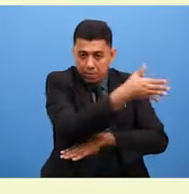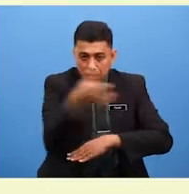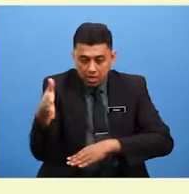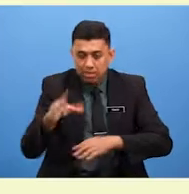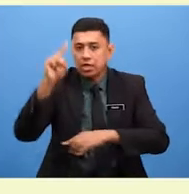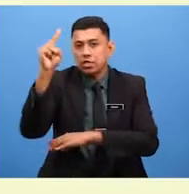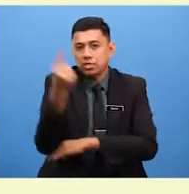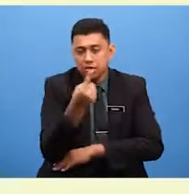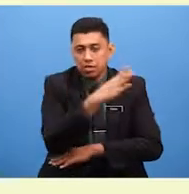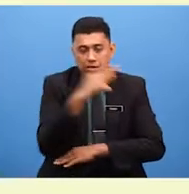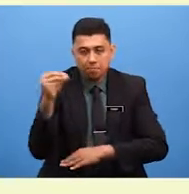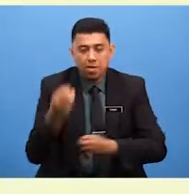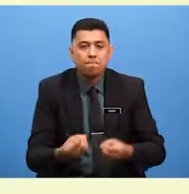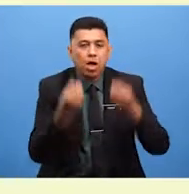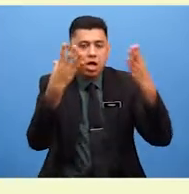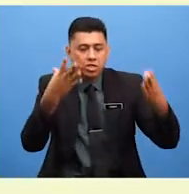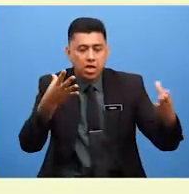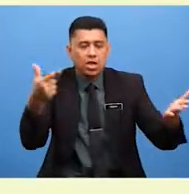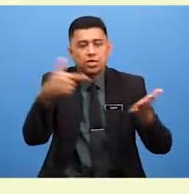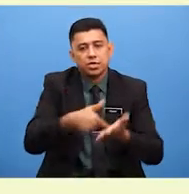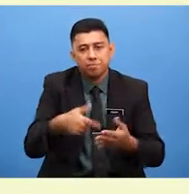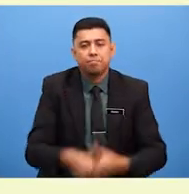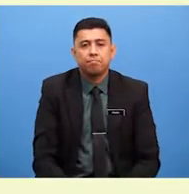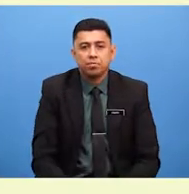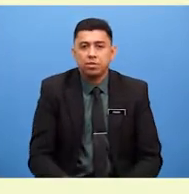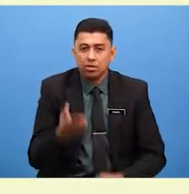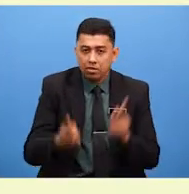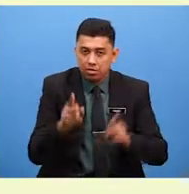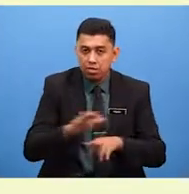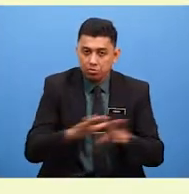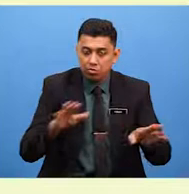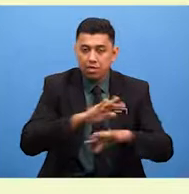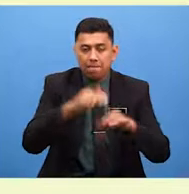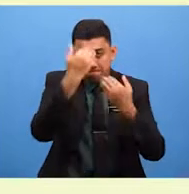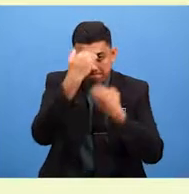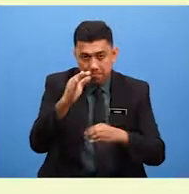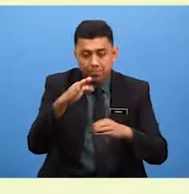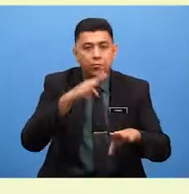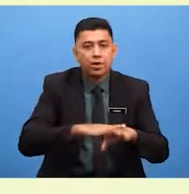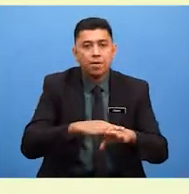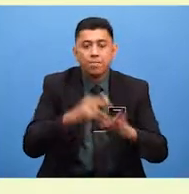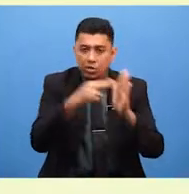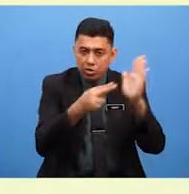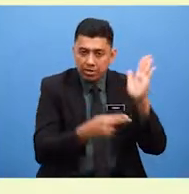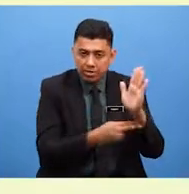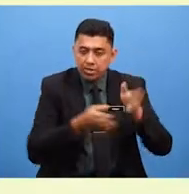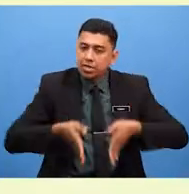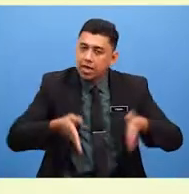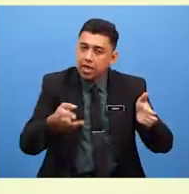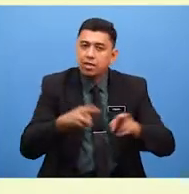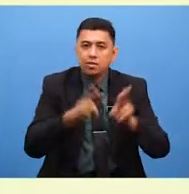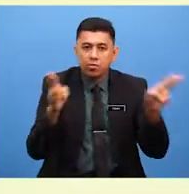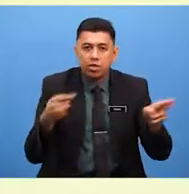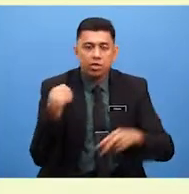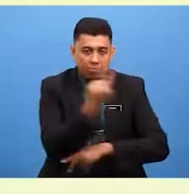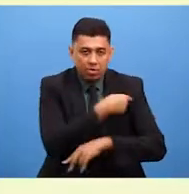sahaja dan banyak lagi. Kalau kita tidak patuh pada undang-undang jalan raya,